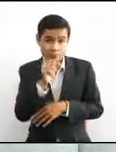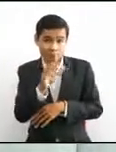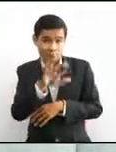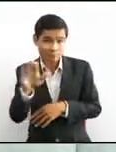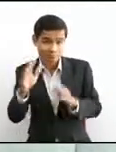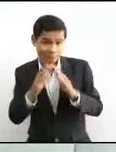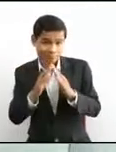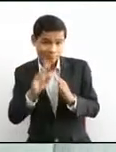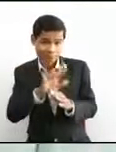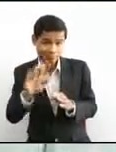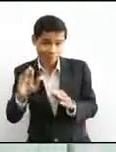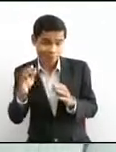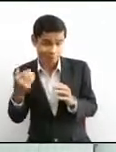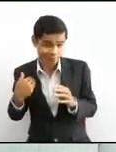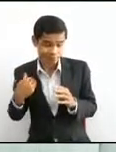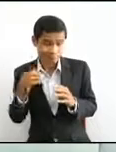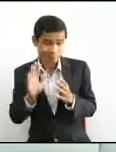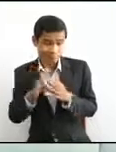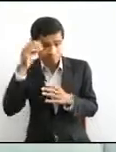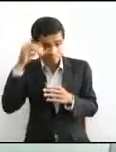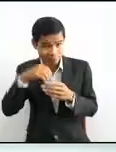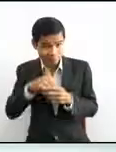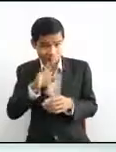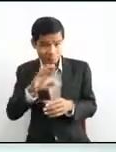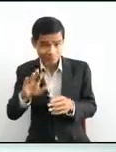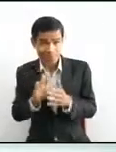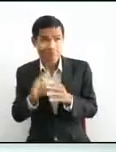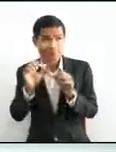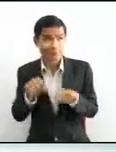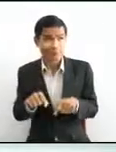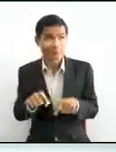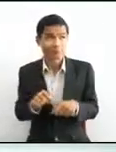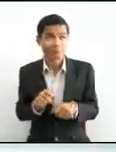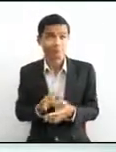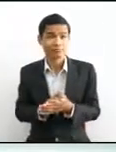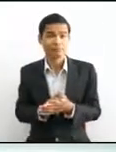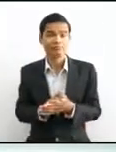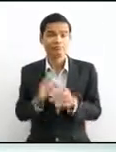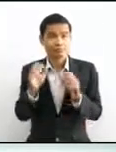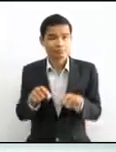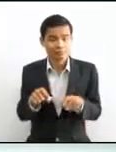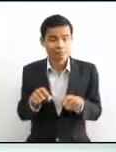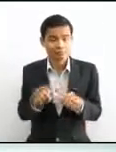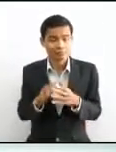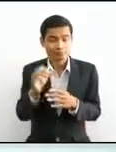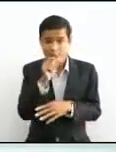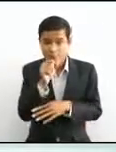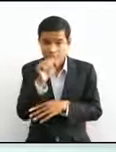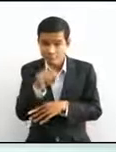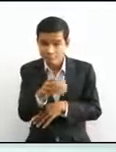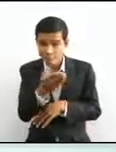tè con còn lập chỉ riêng ớt con cần mới con lập chỉ riêng ớt con